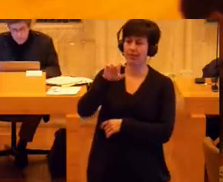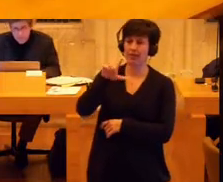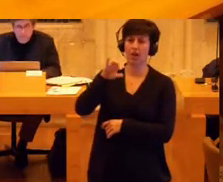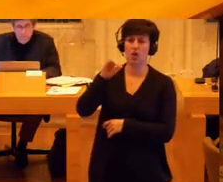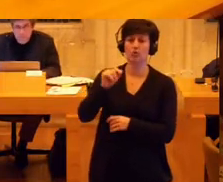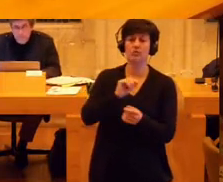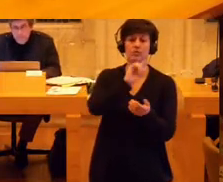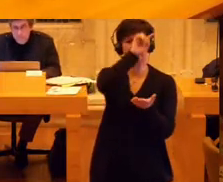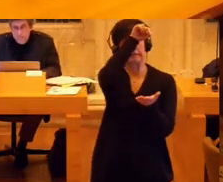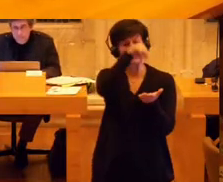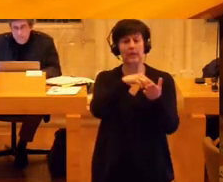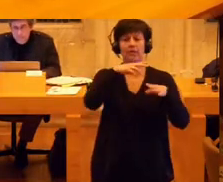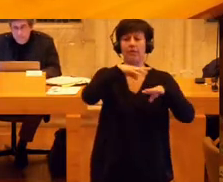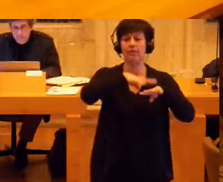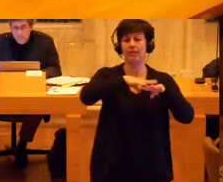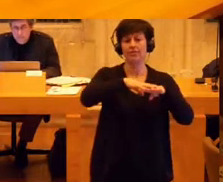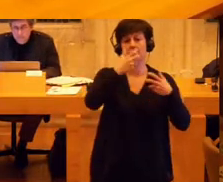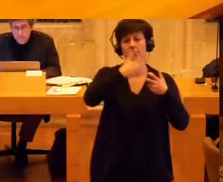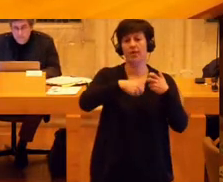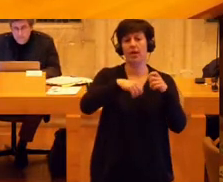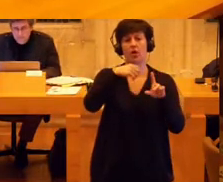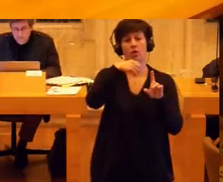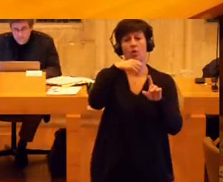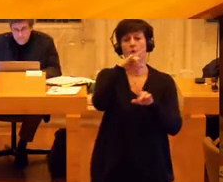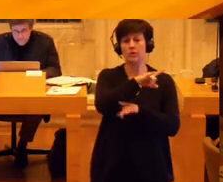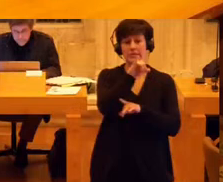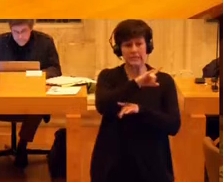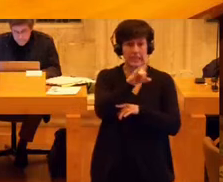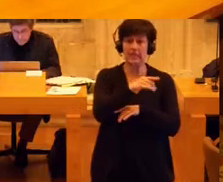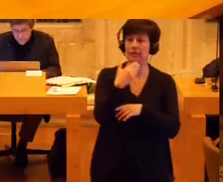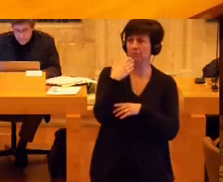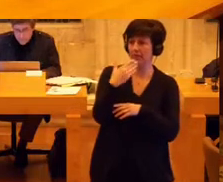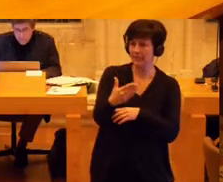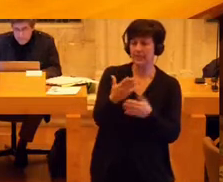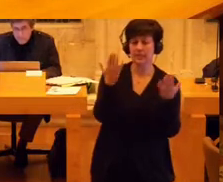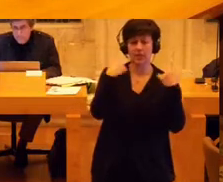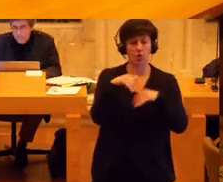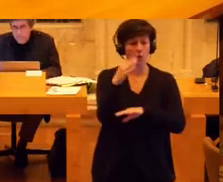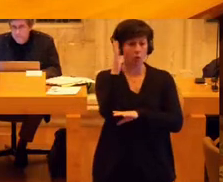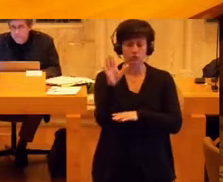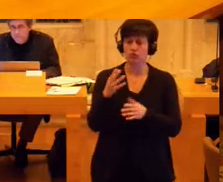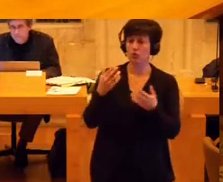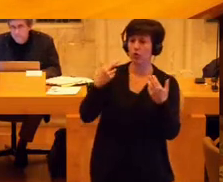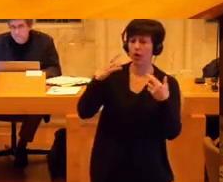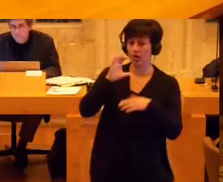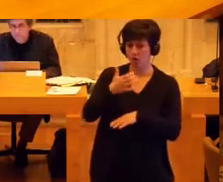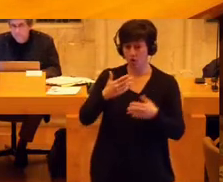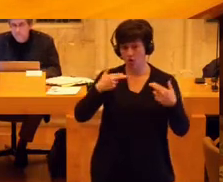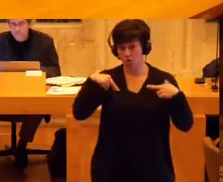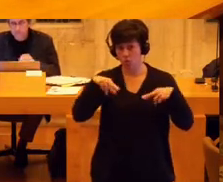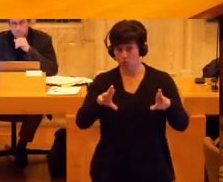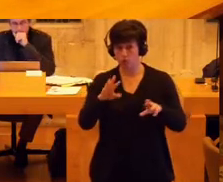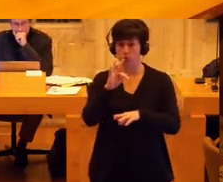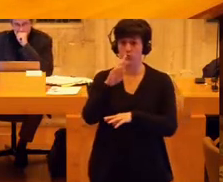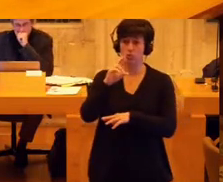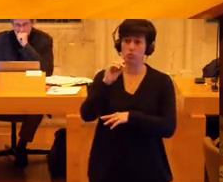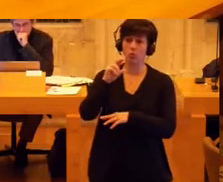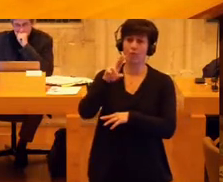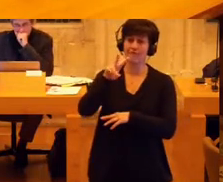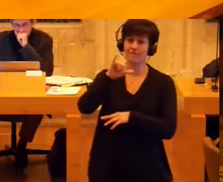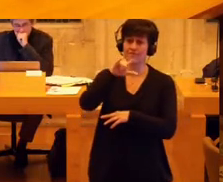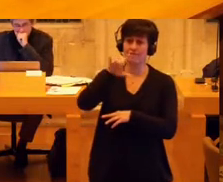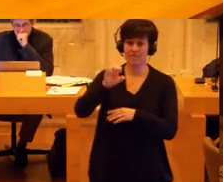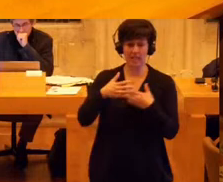Pierre-Rosé, pas d'opposition, merci. Et à nouveau Parthélios, route de Trouville à Caen, à nouveau à proximité